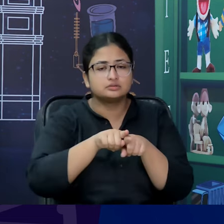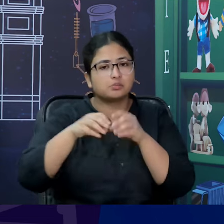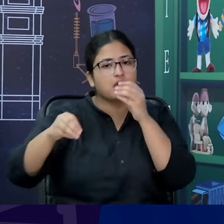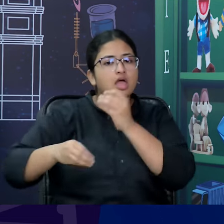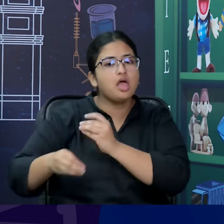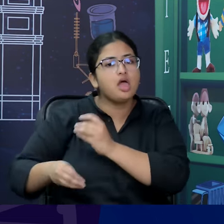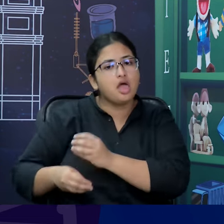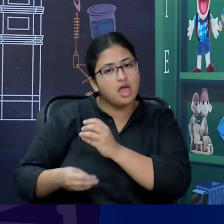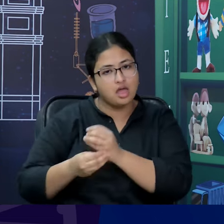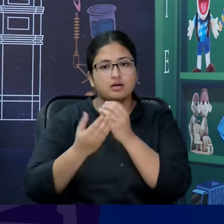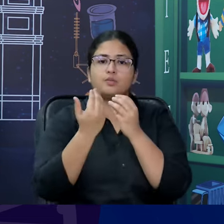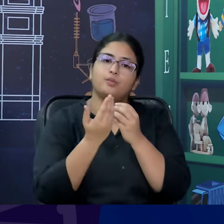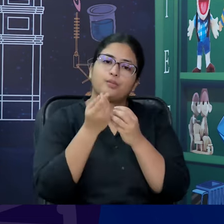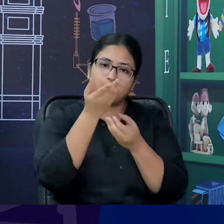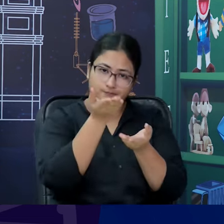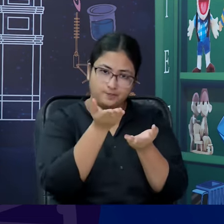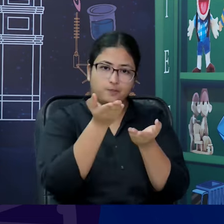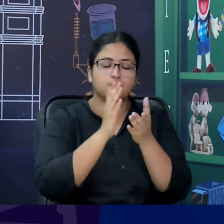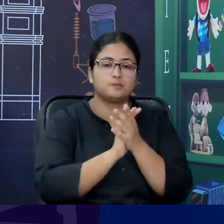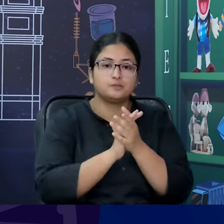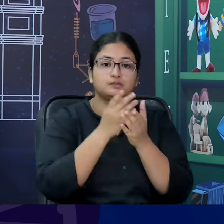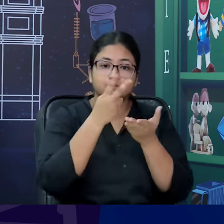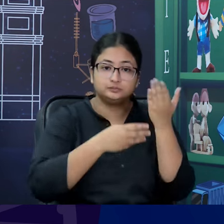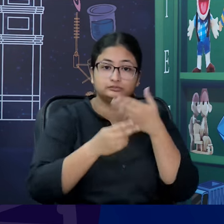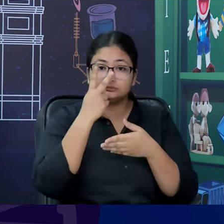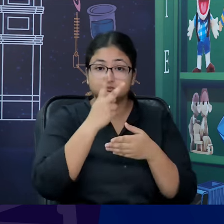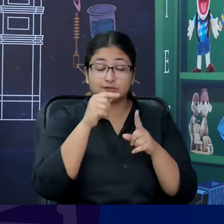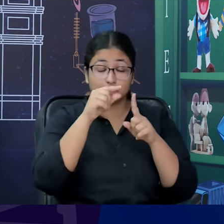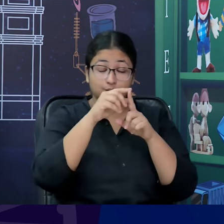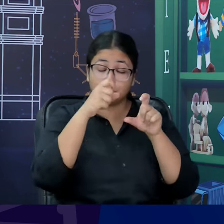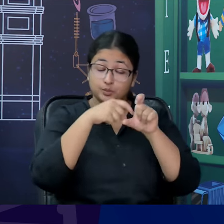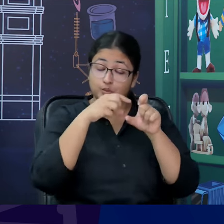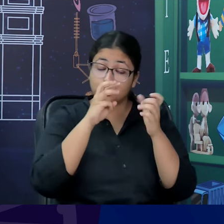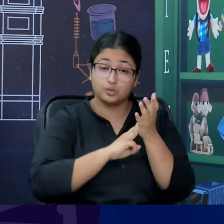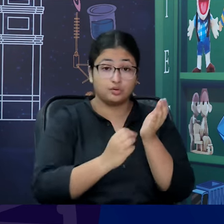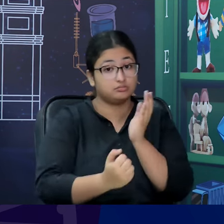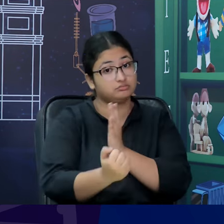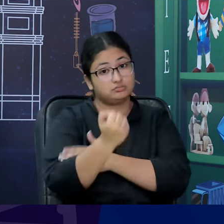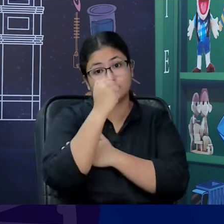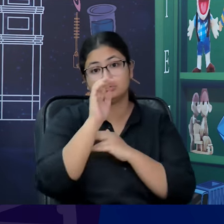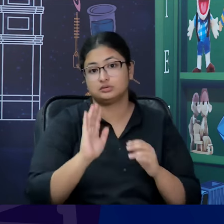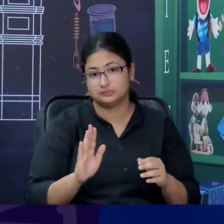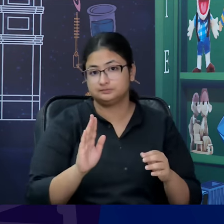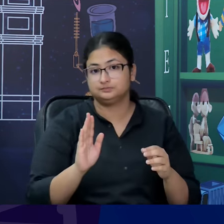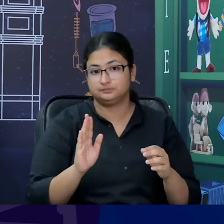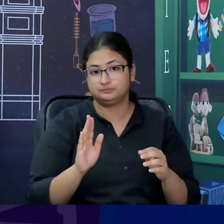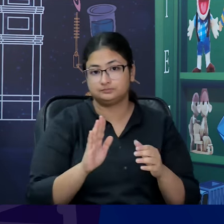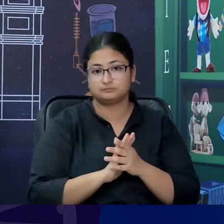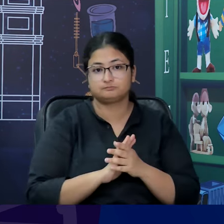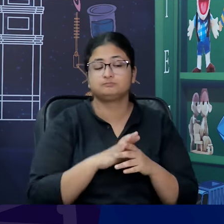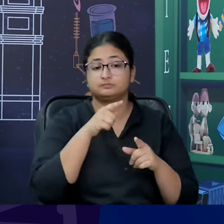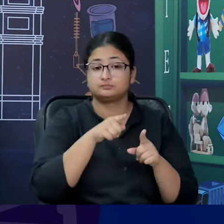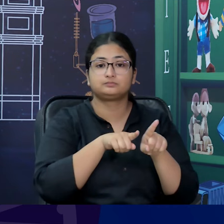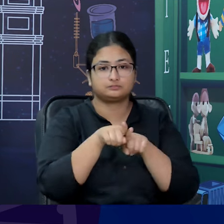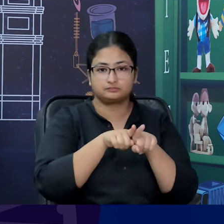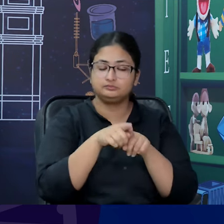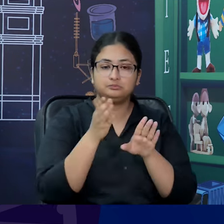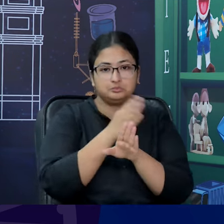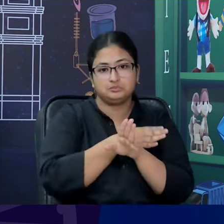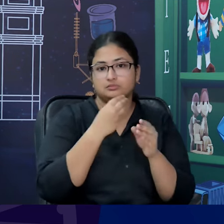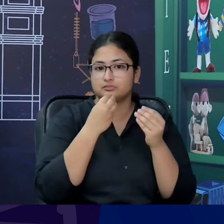को जो है तोल सकते हैं आप पाएंगे कि कविता की शक्ति वास्तव में अथाहे जी और इसका उदाहरण आपने शुरुआत में ही